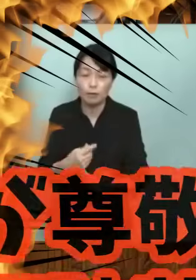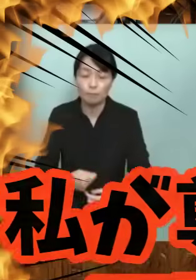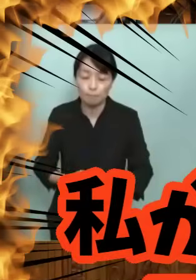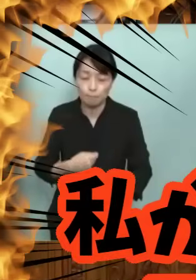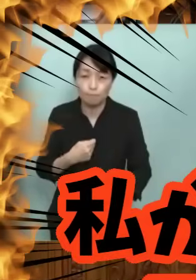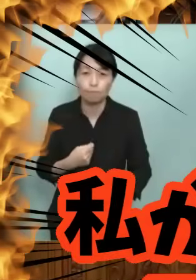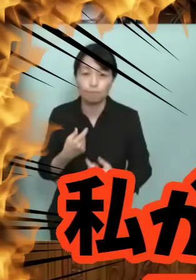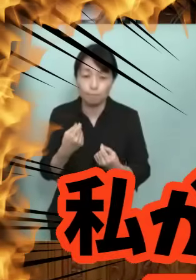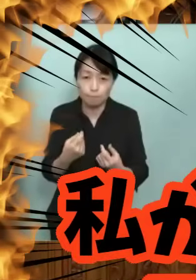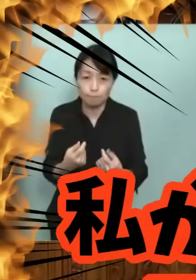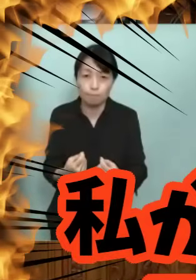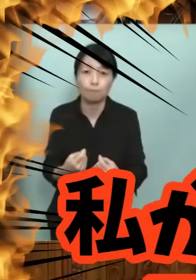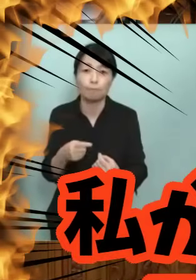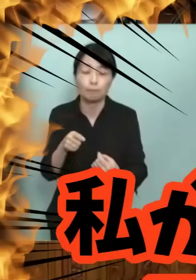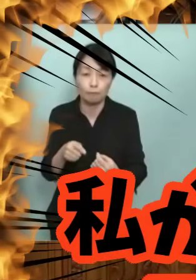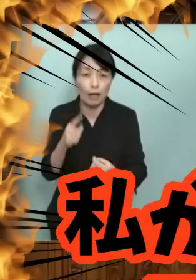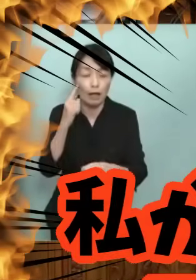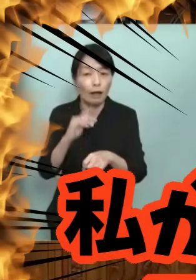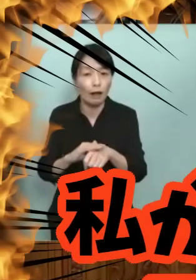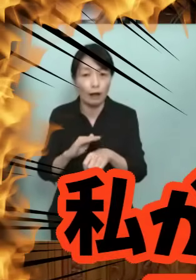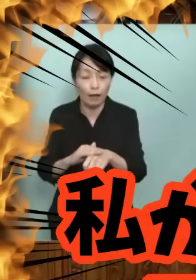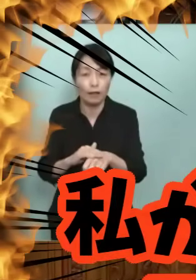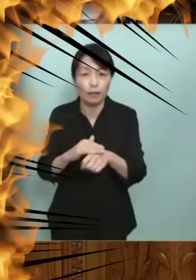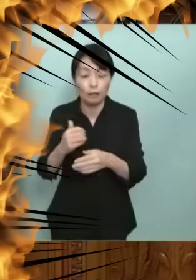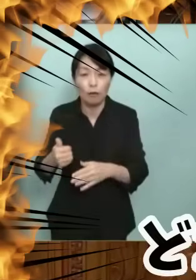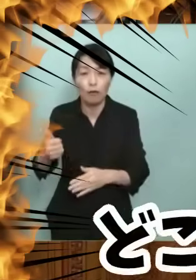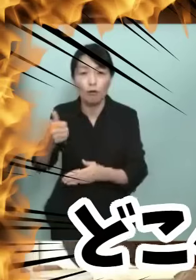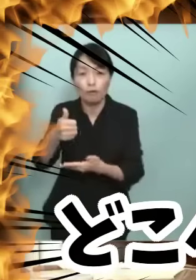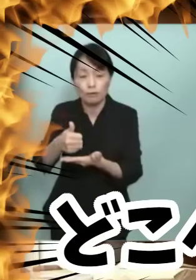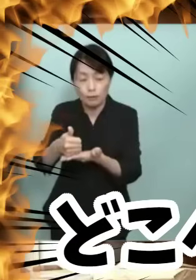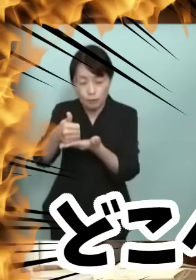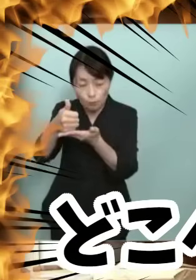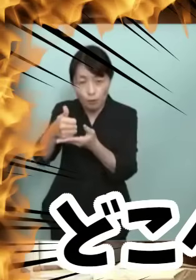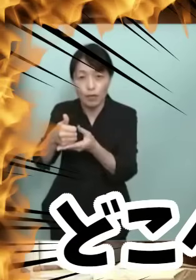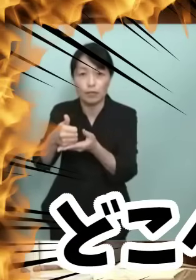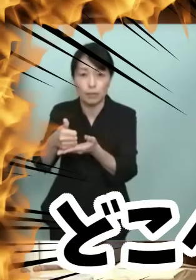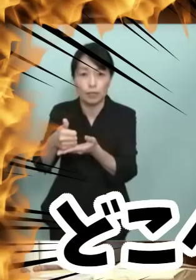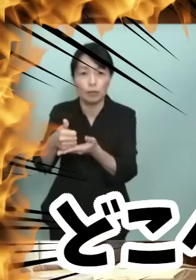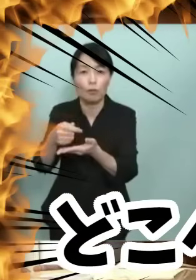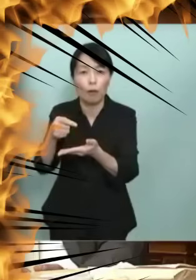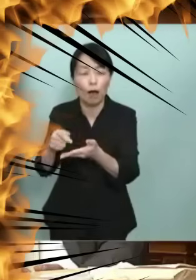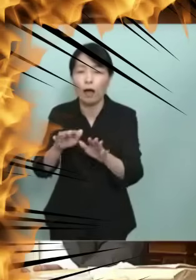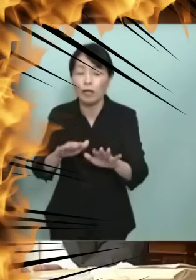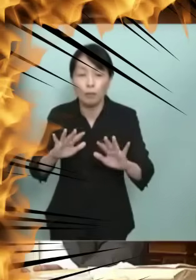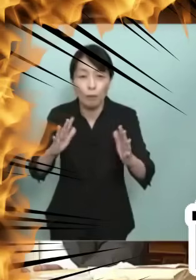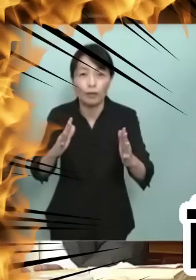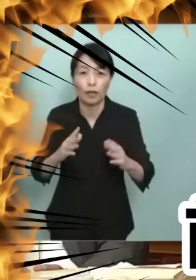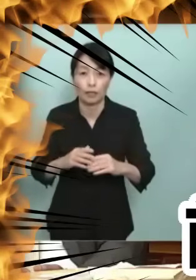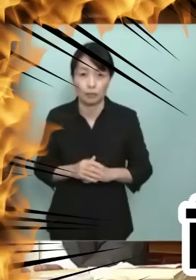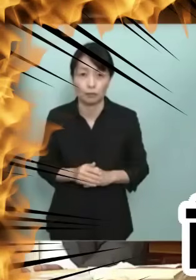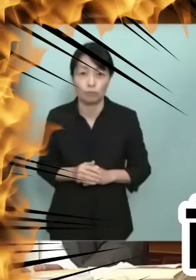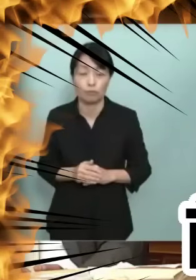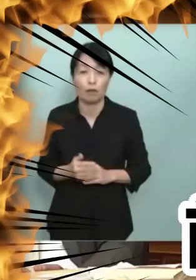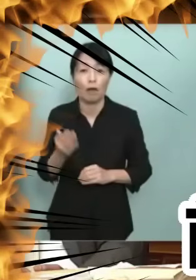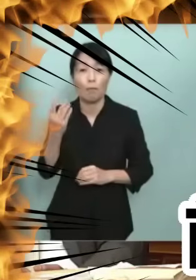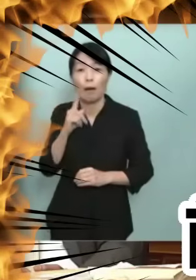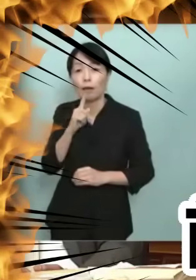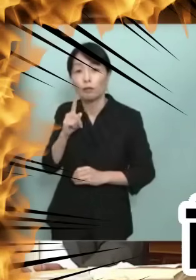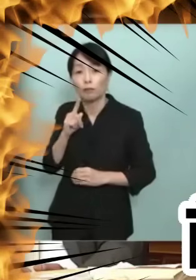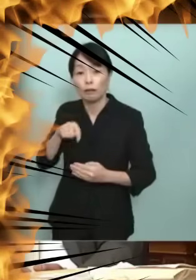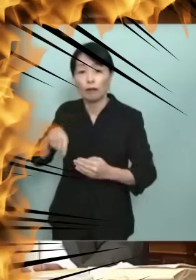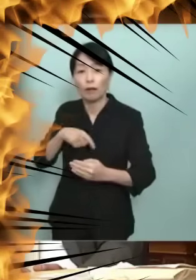私が尊敬していた石橋先生はどこへ行ってしまったるですか前言を次から次へと